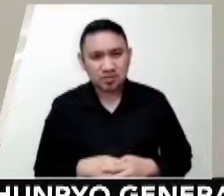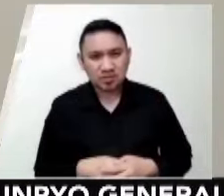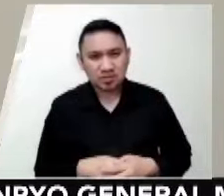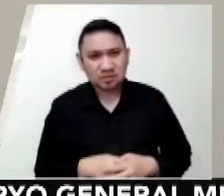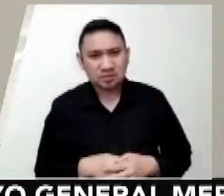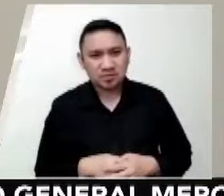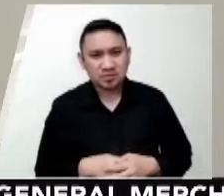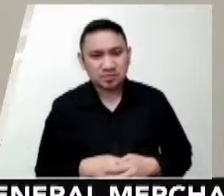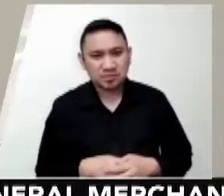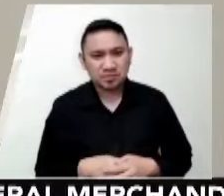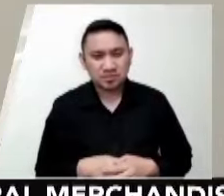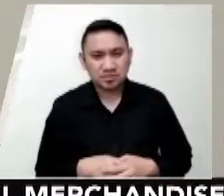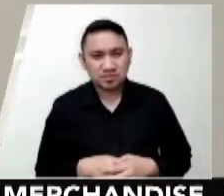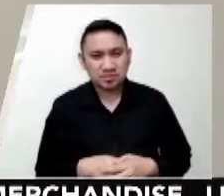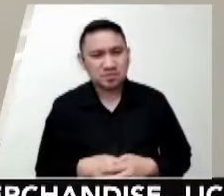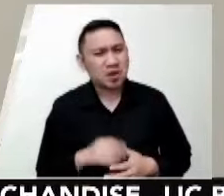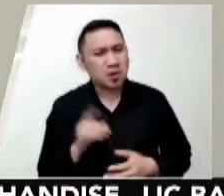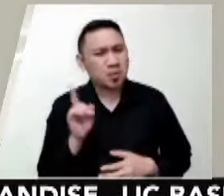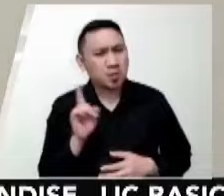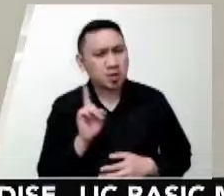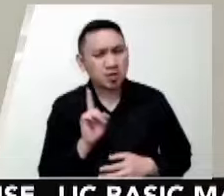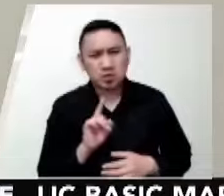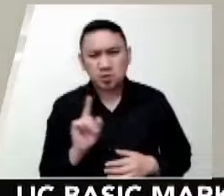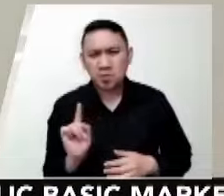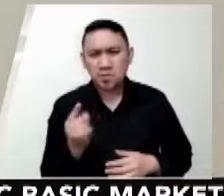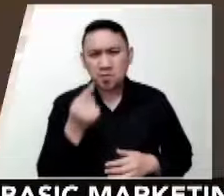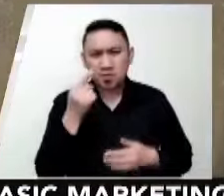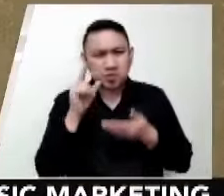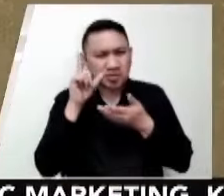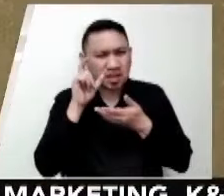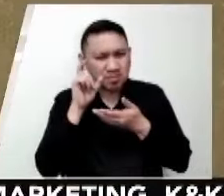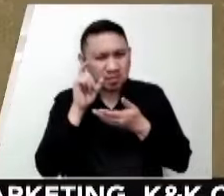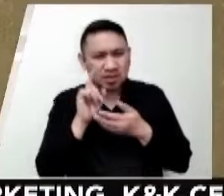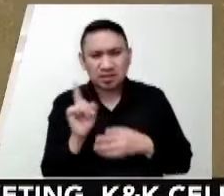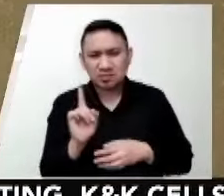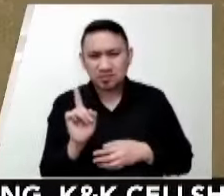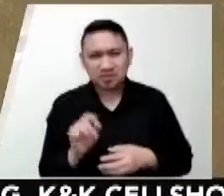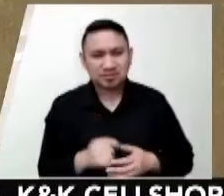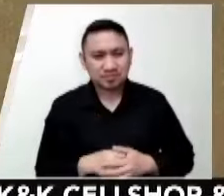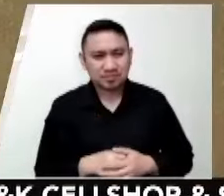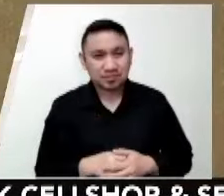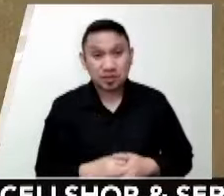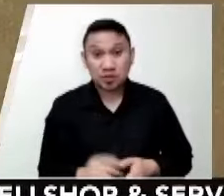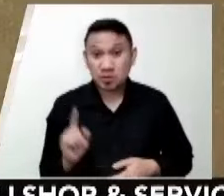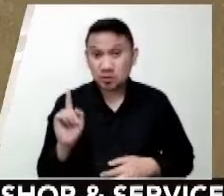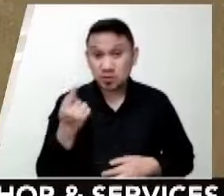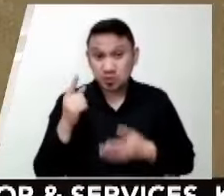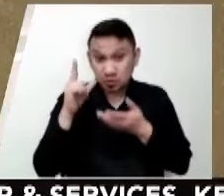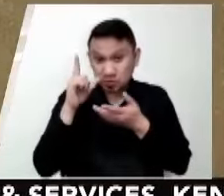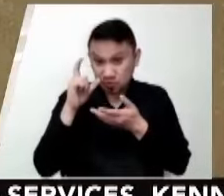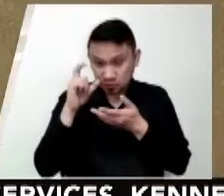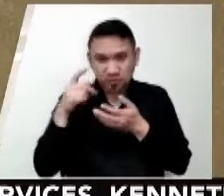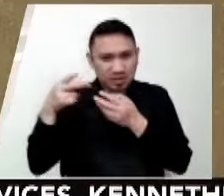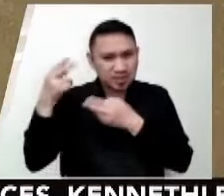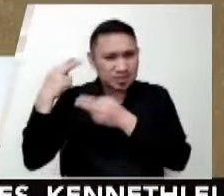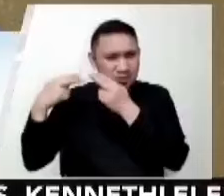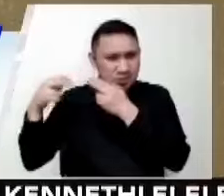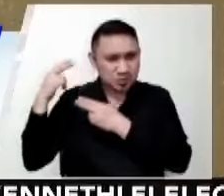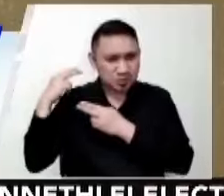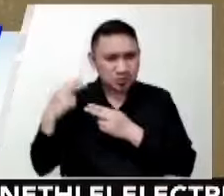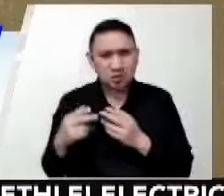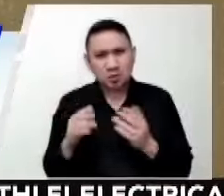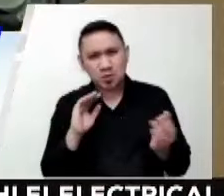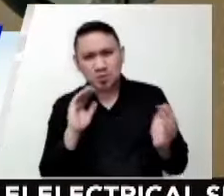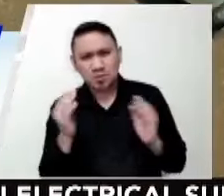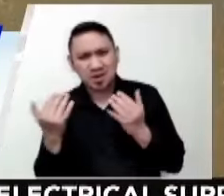Kuya Kim, ano po yung pinakaunang camera? Kuya Kim, ano na? Ang mga pinakaunang camera sa kasaysayan ay napakalayo sa camera ang ating